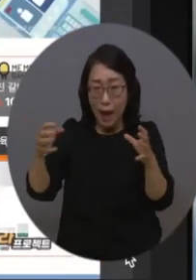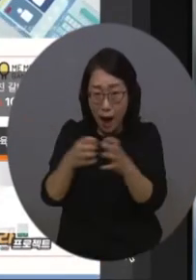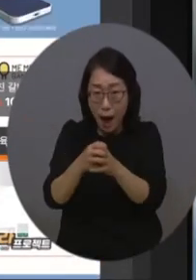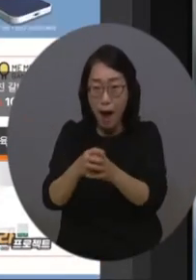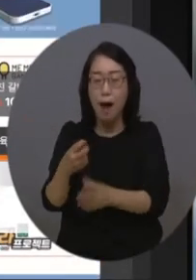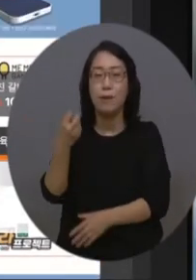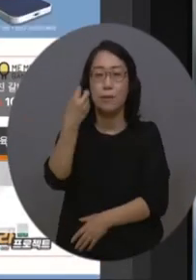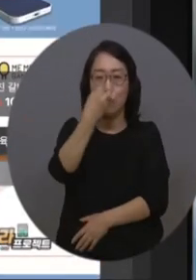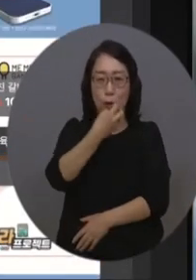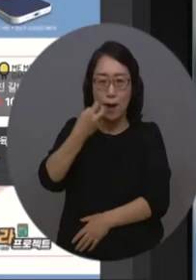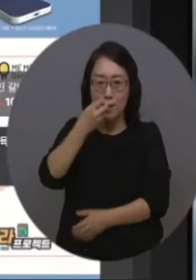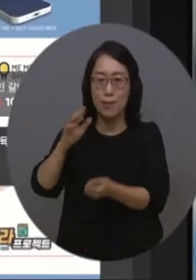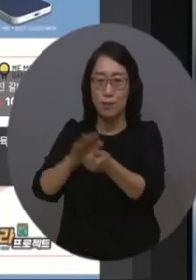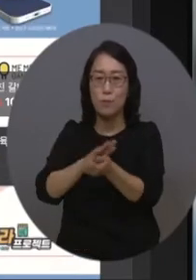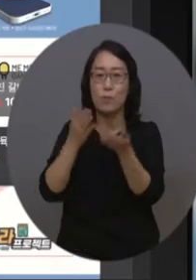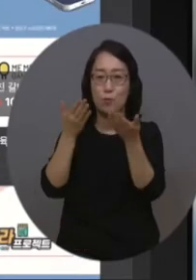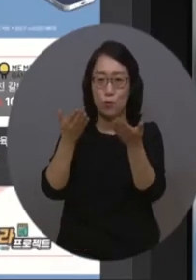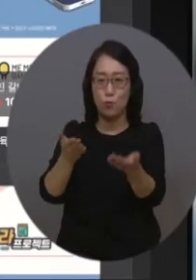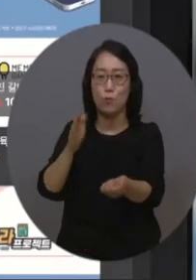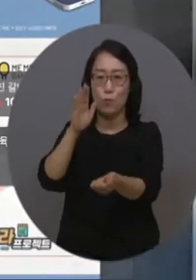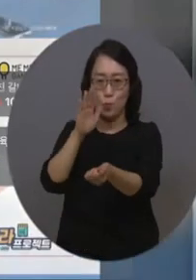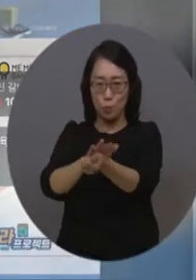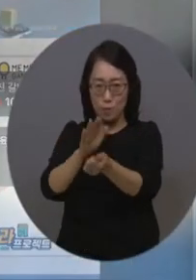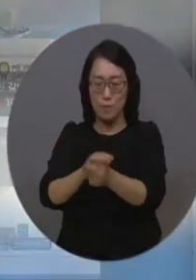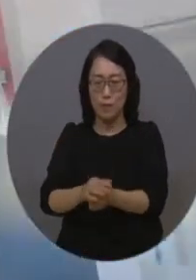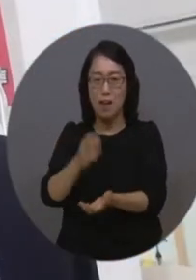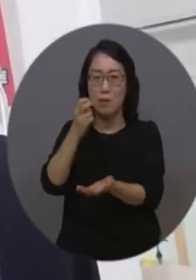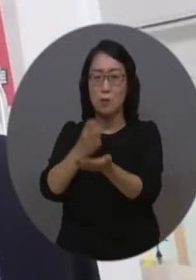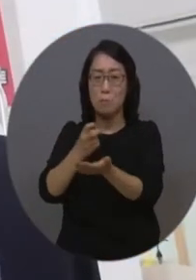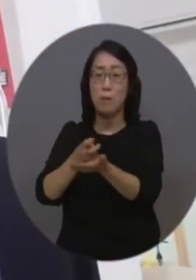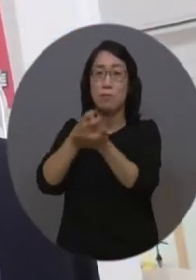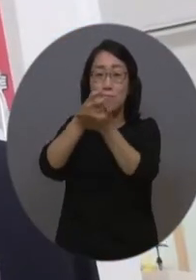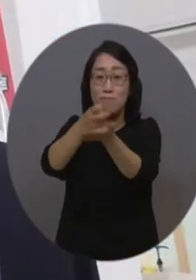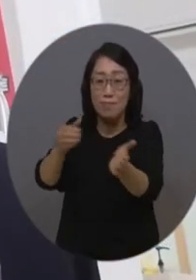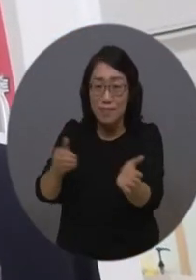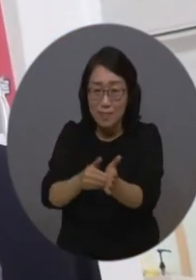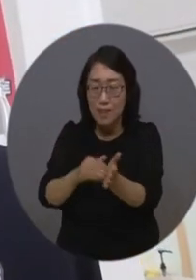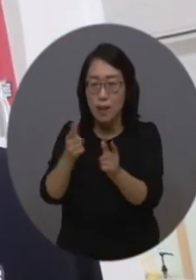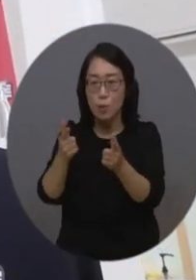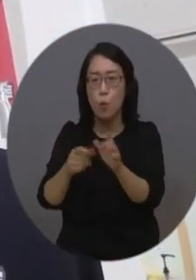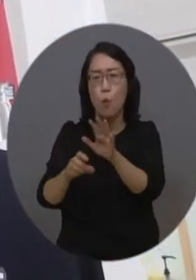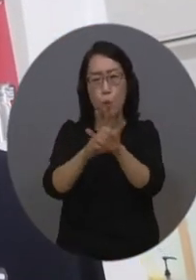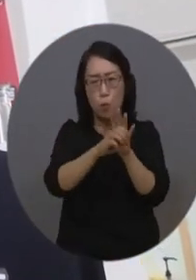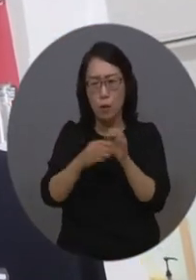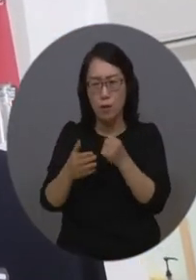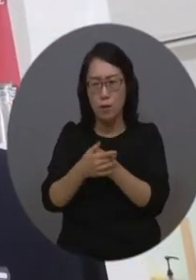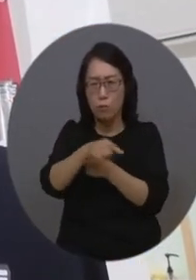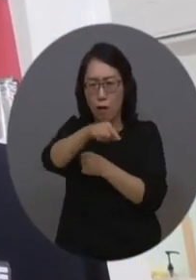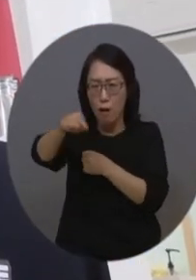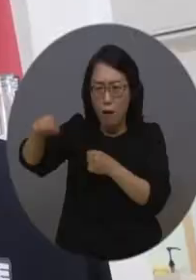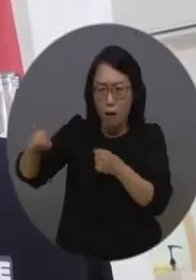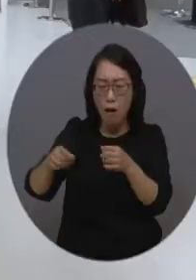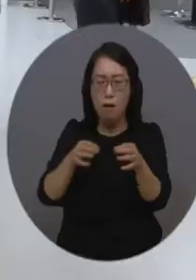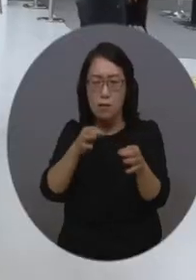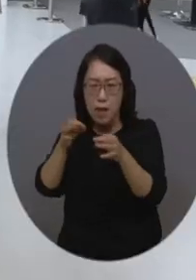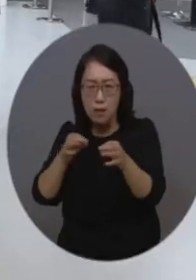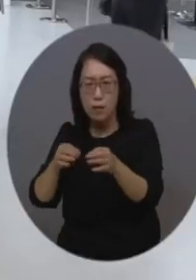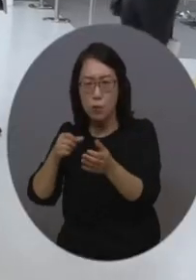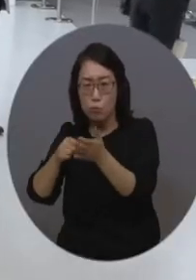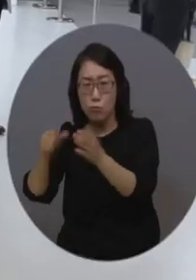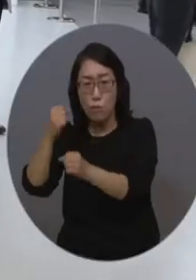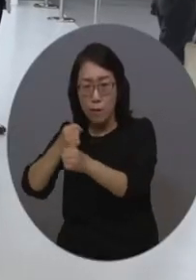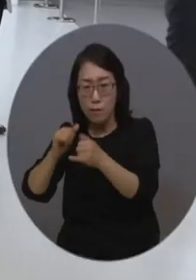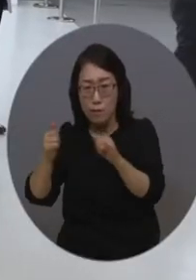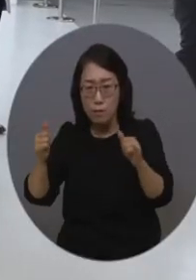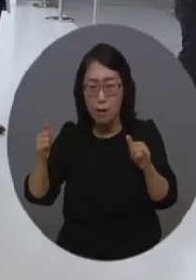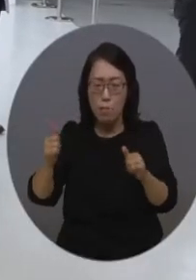솔루션을 제공해 줍니다. 정책에만 그치는 것이 아니라 코로나19로 크게 위축되어 있는 소상공인들에게